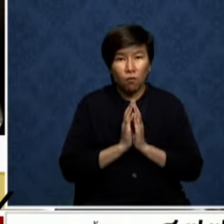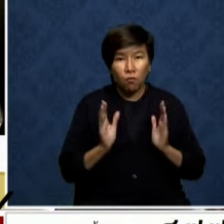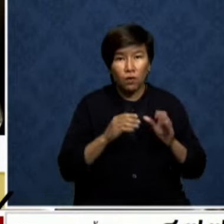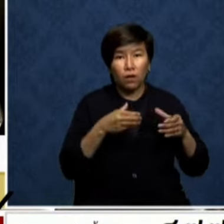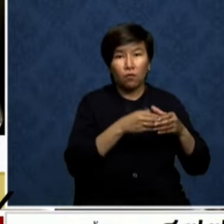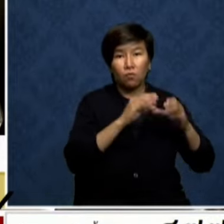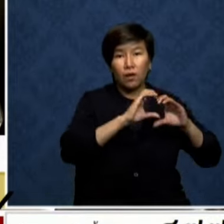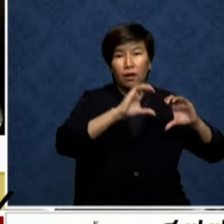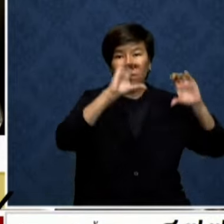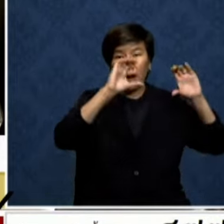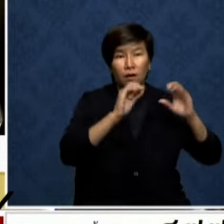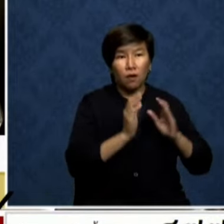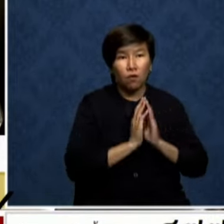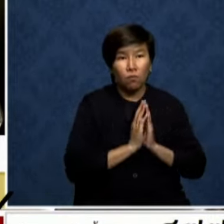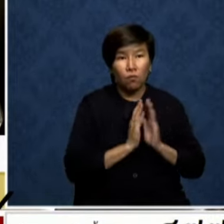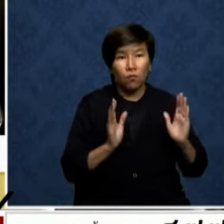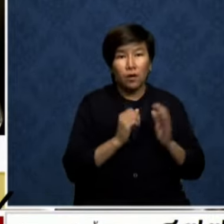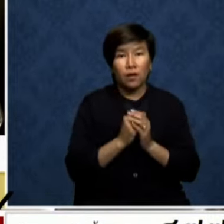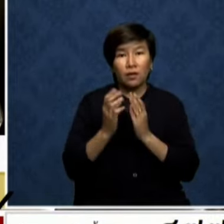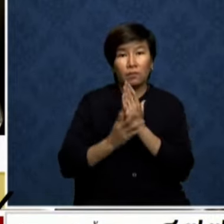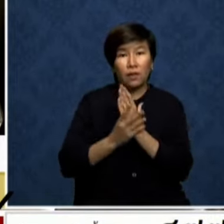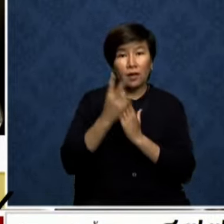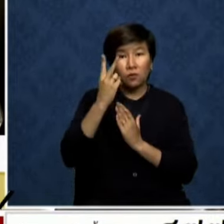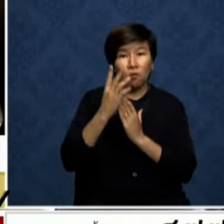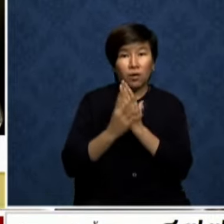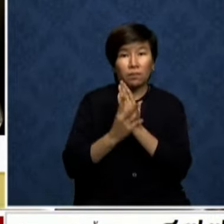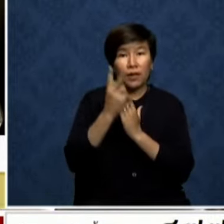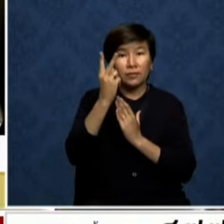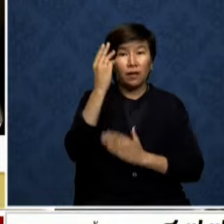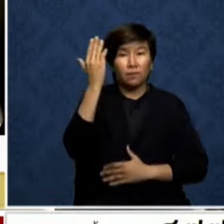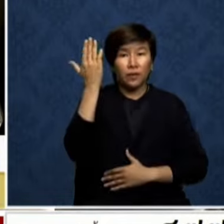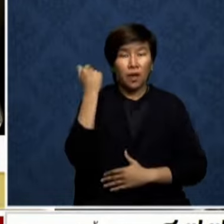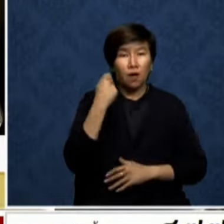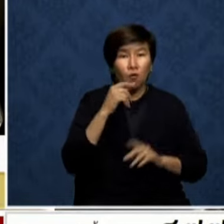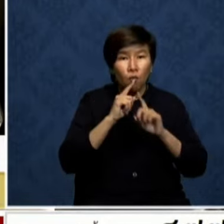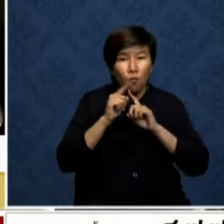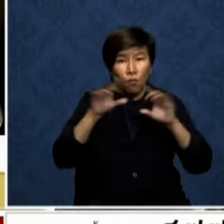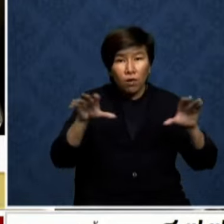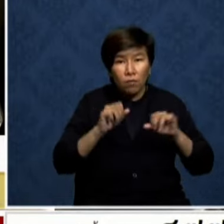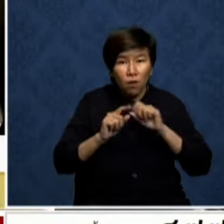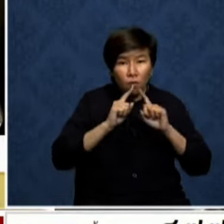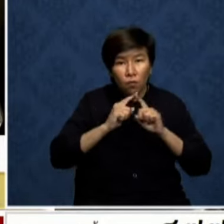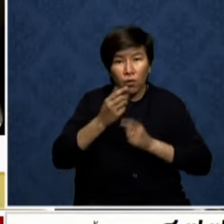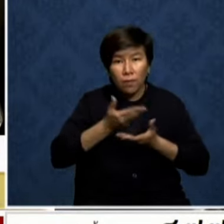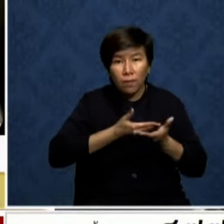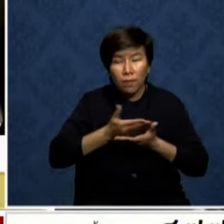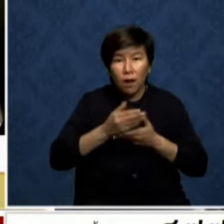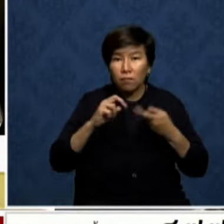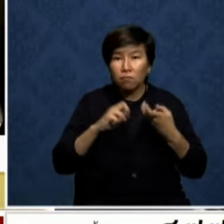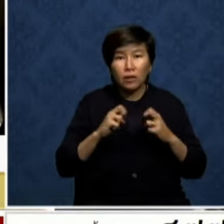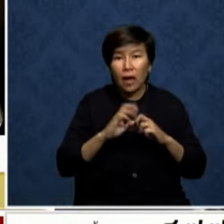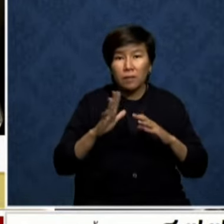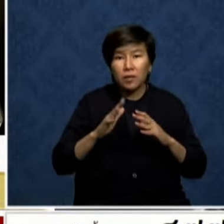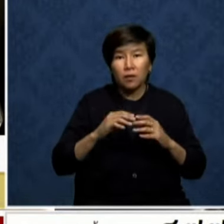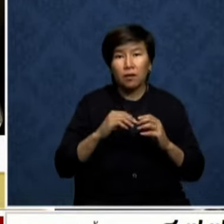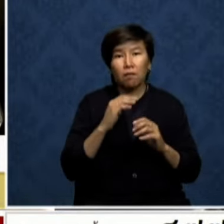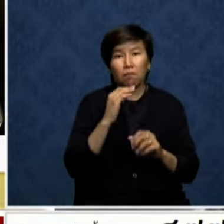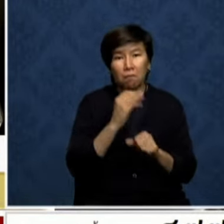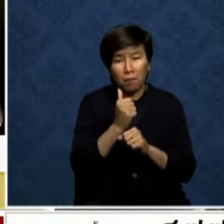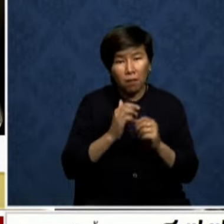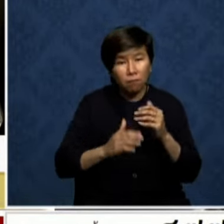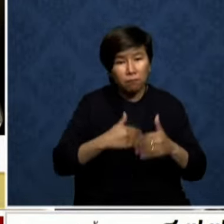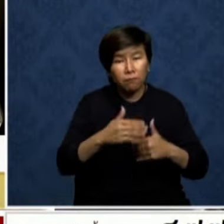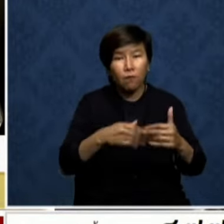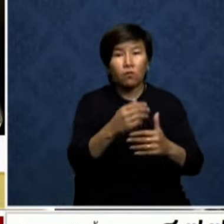บามากในช่วง 2-3 สัดาห์ทผ่านมาการเจรชาของดทสองไฟเป็ไปอย่างราบ planetsแล้ผมกยืนแย์ว่า